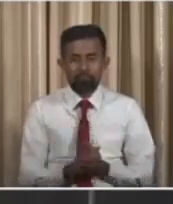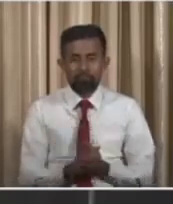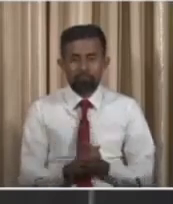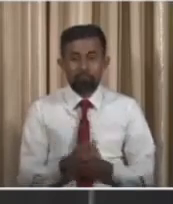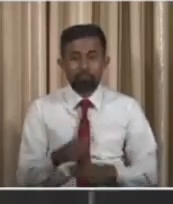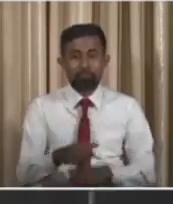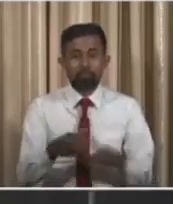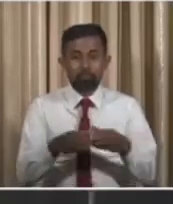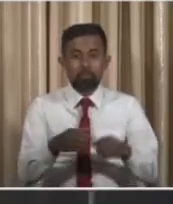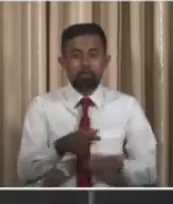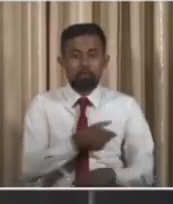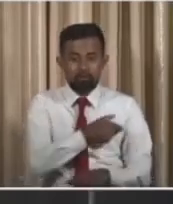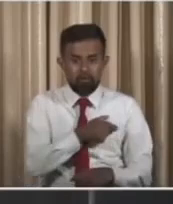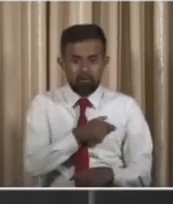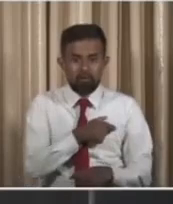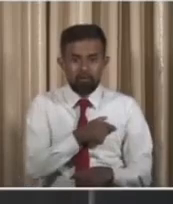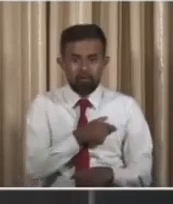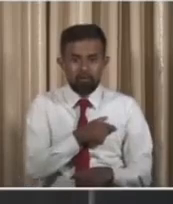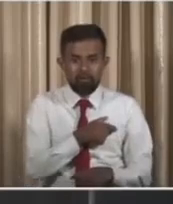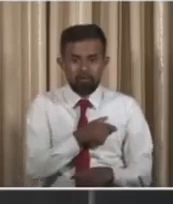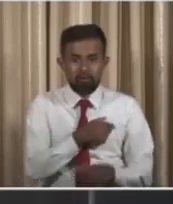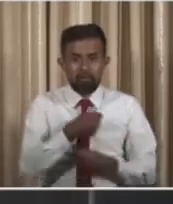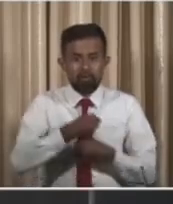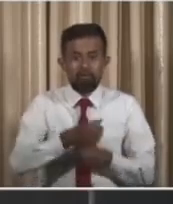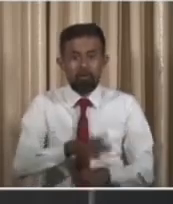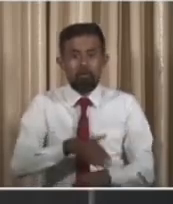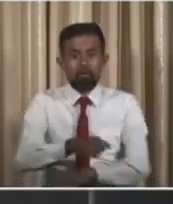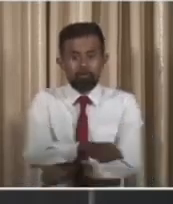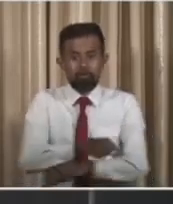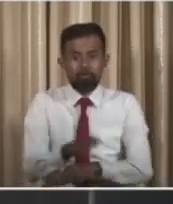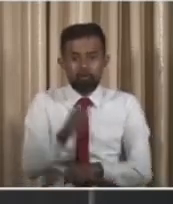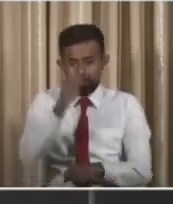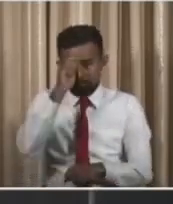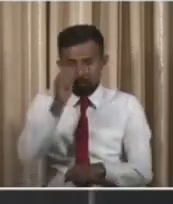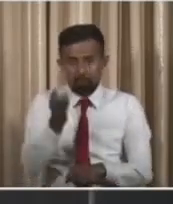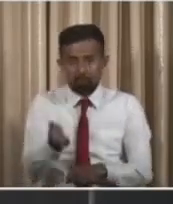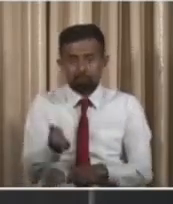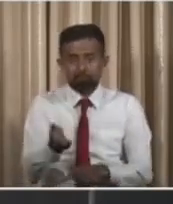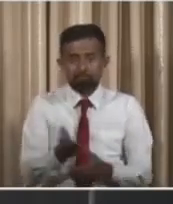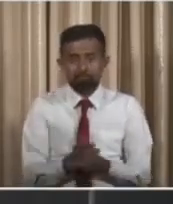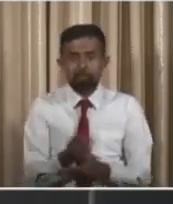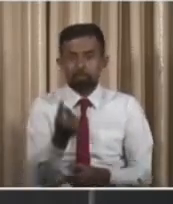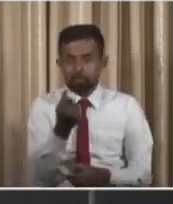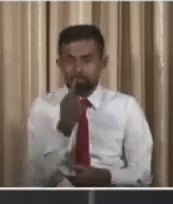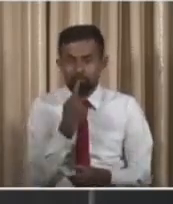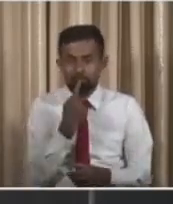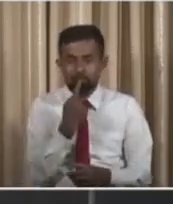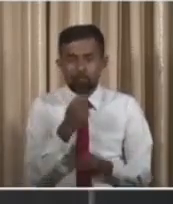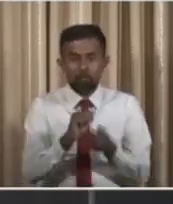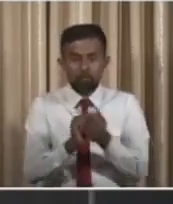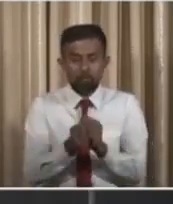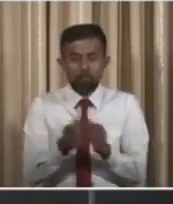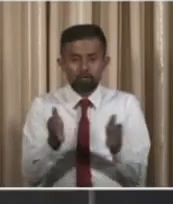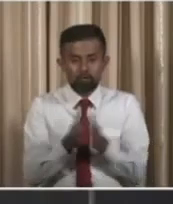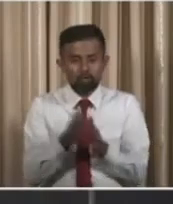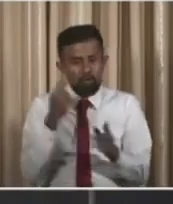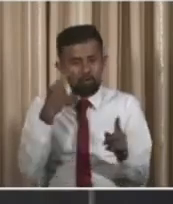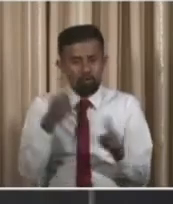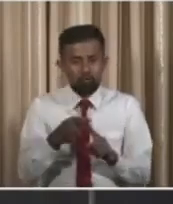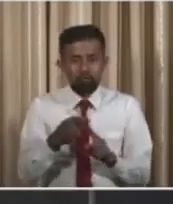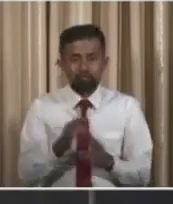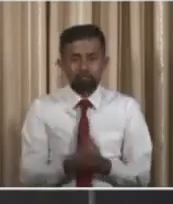sabana ketu andu paksi perdana sanggida ketu ma kiwa me sansodana sambande